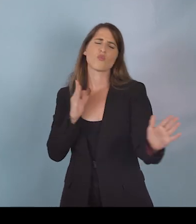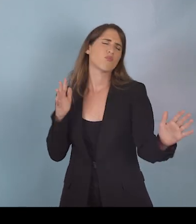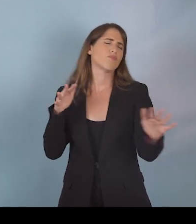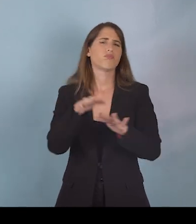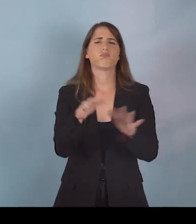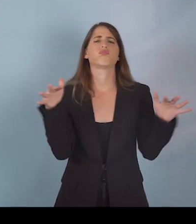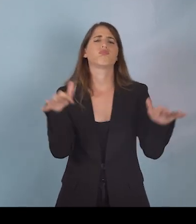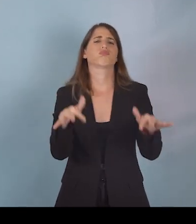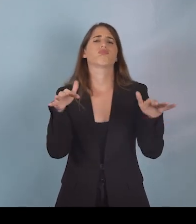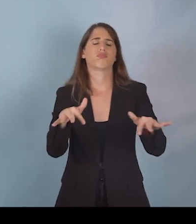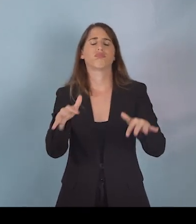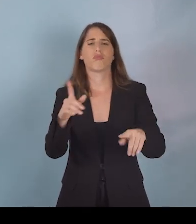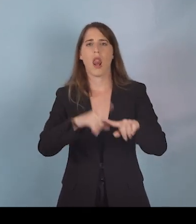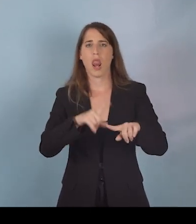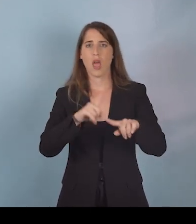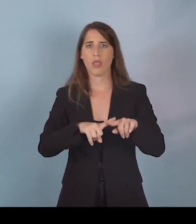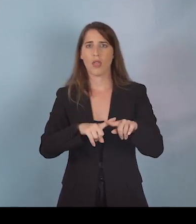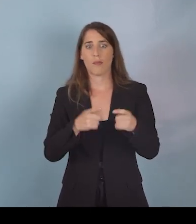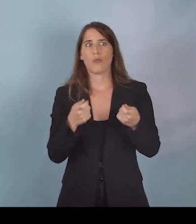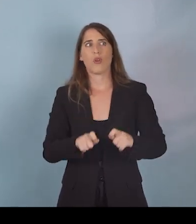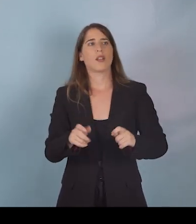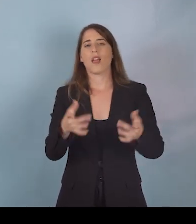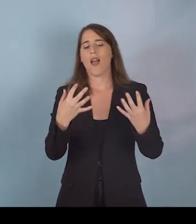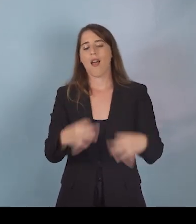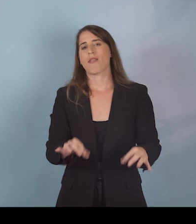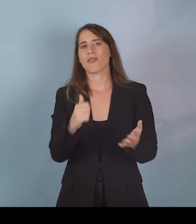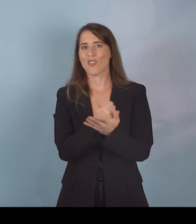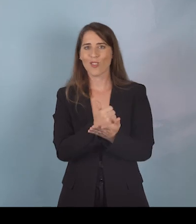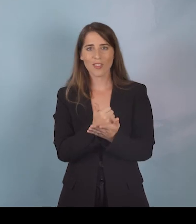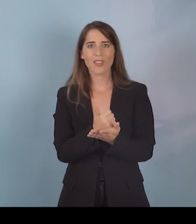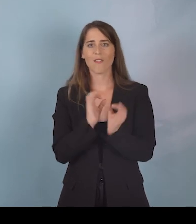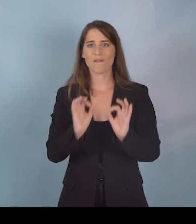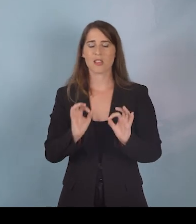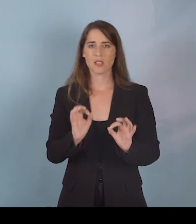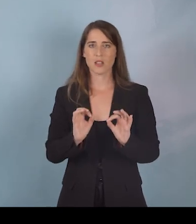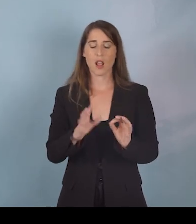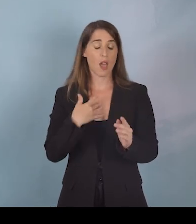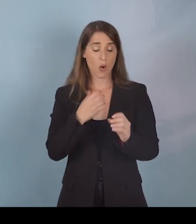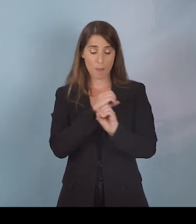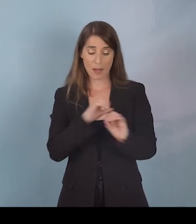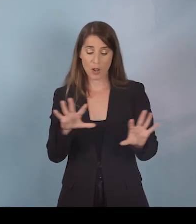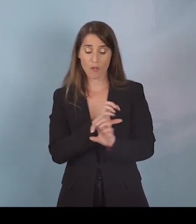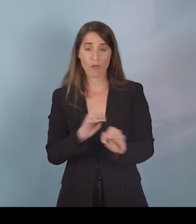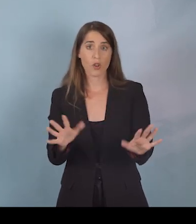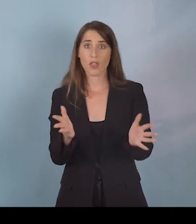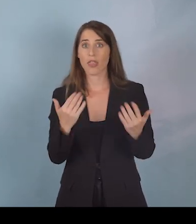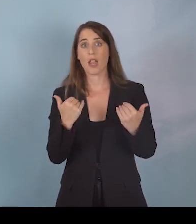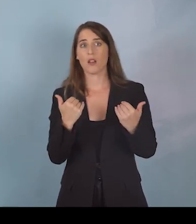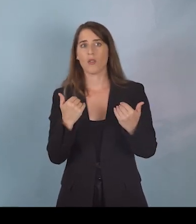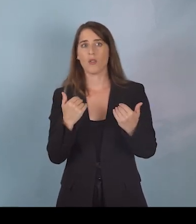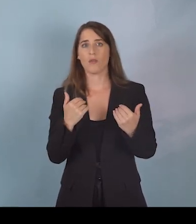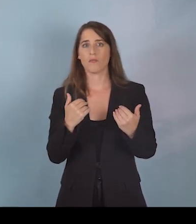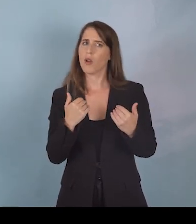Ελλάδα. Θα ήταν αδύνατο να μην υπάρχουν. Έτσι, δεν έχω όμως κάποια επίσημη πληροφόρηση και θα ήταν λάθος να κάνω